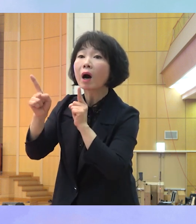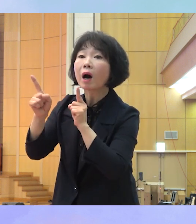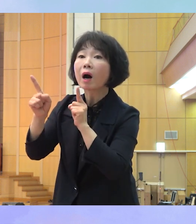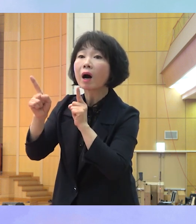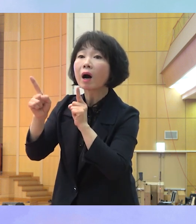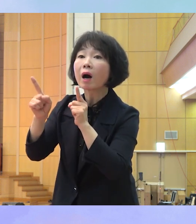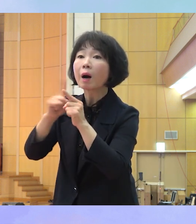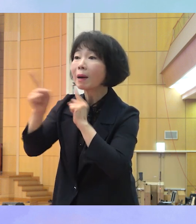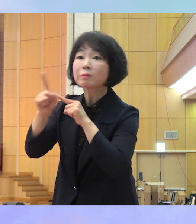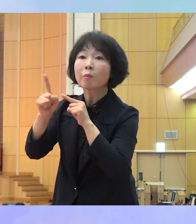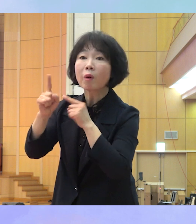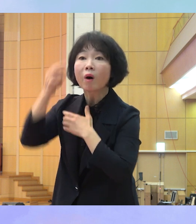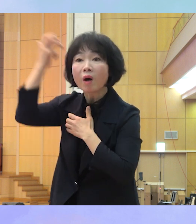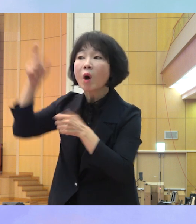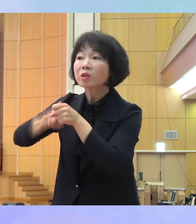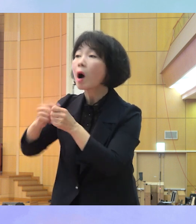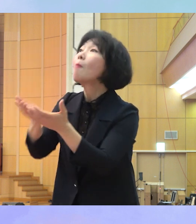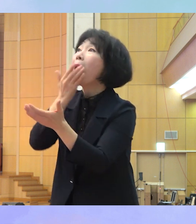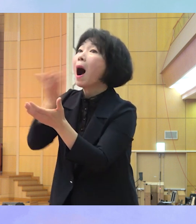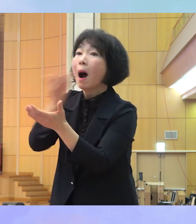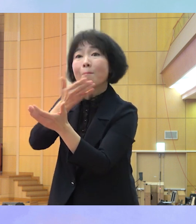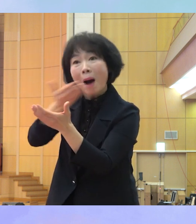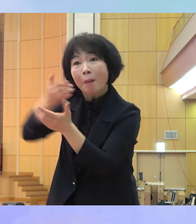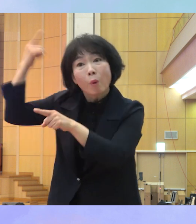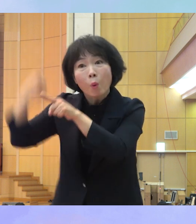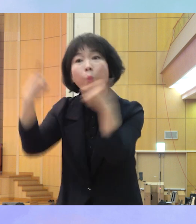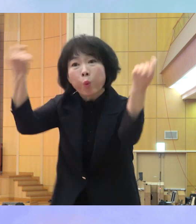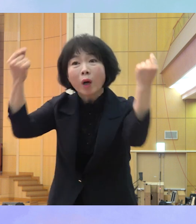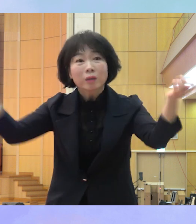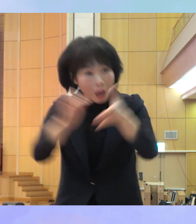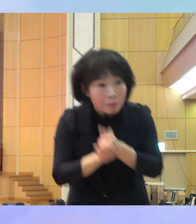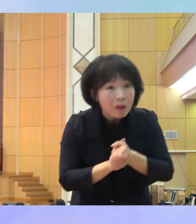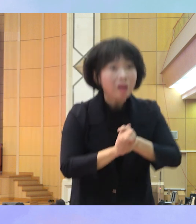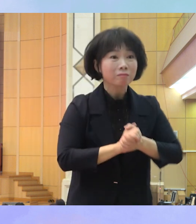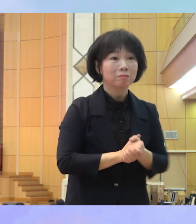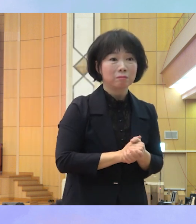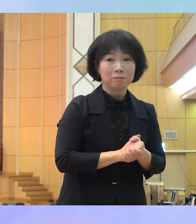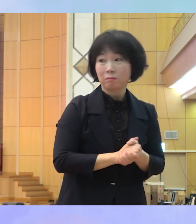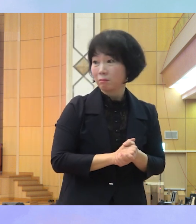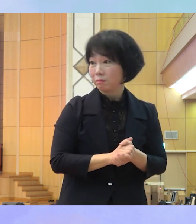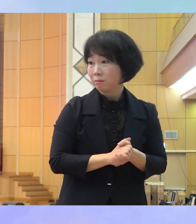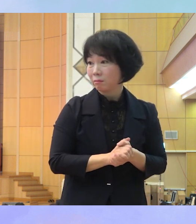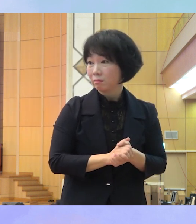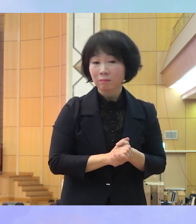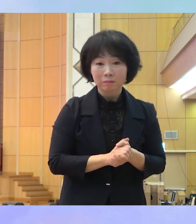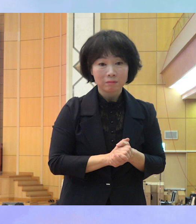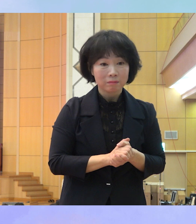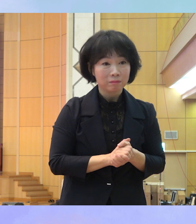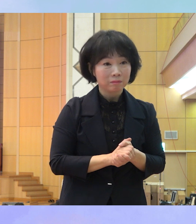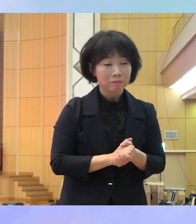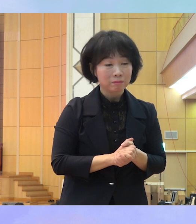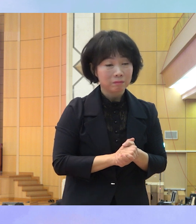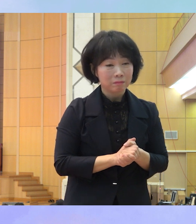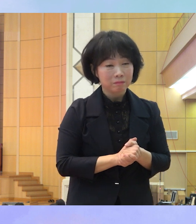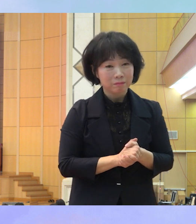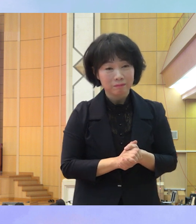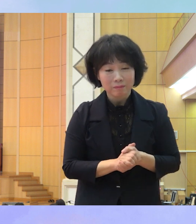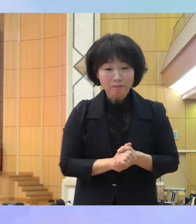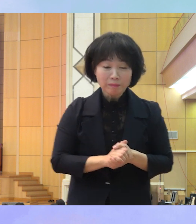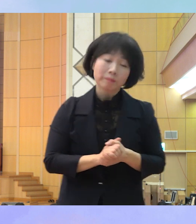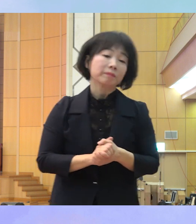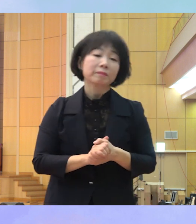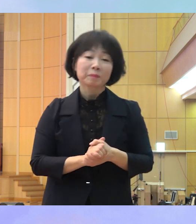때 뭐 그냥 밥이라고 말하는 뿐이에요. 거기에 뭐 방금 얘기했던 고기도 있고 뭐 과일도 있고 야채도 있고